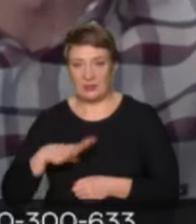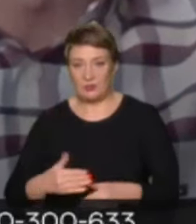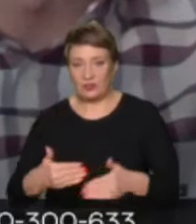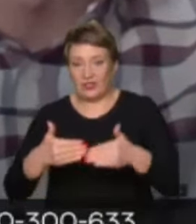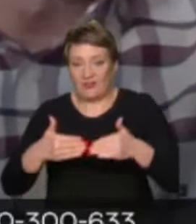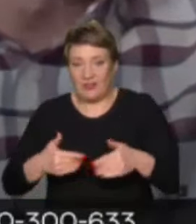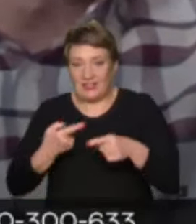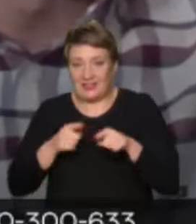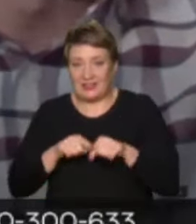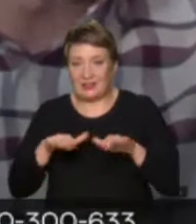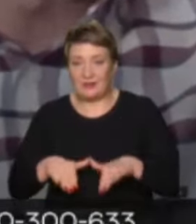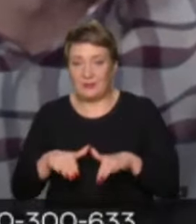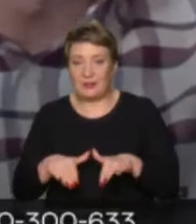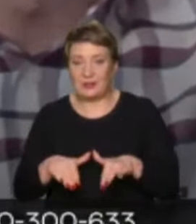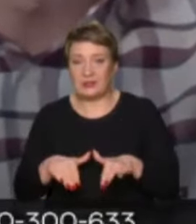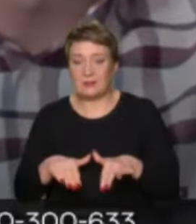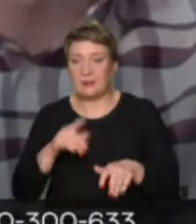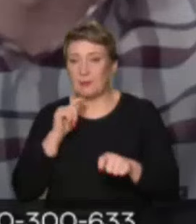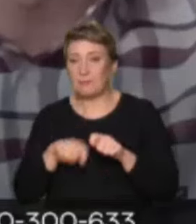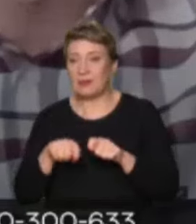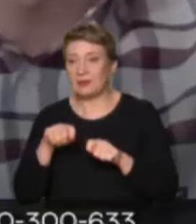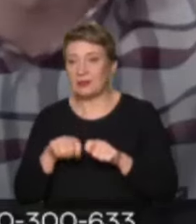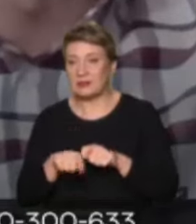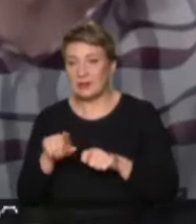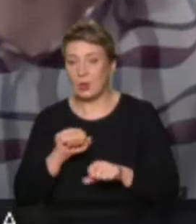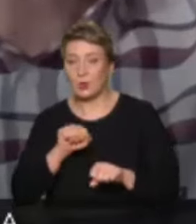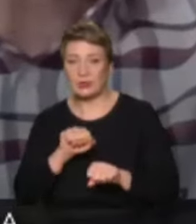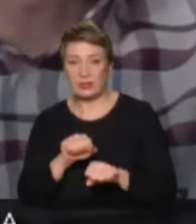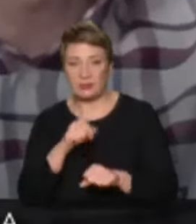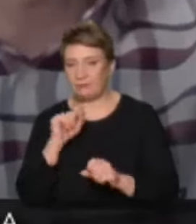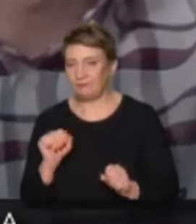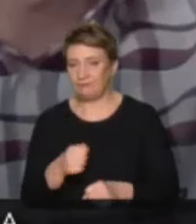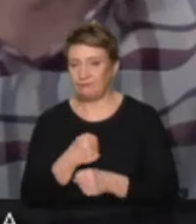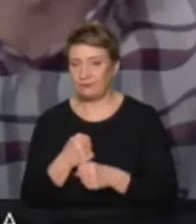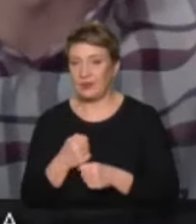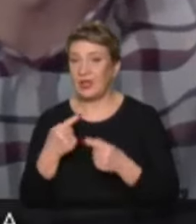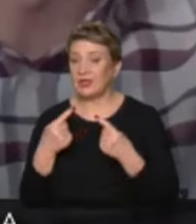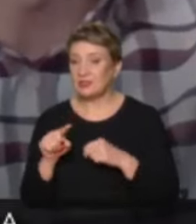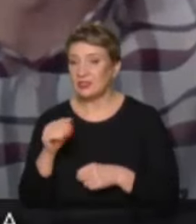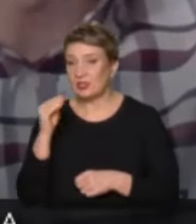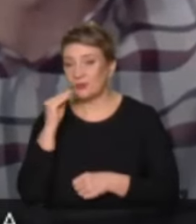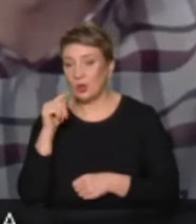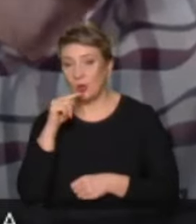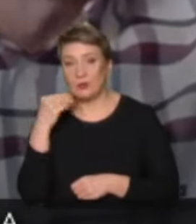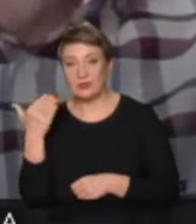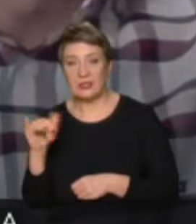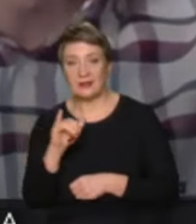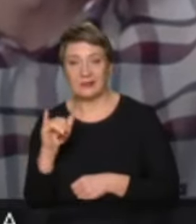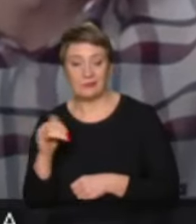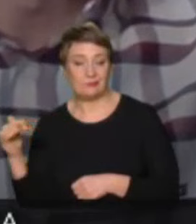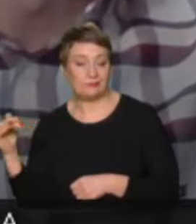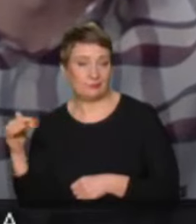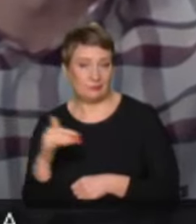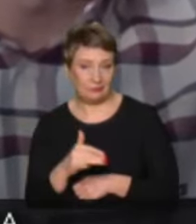локації, тому що утримувати її під контролем було просто неможливо. З іншого боку, росіяни, які туди зайшли, вони